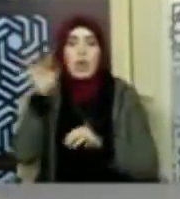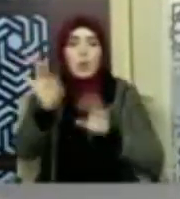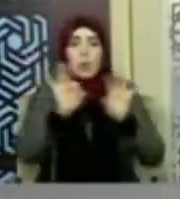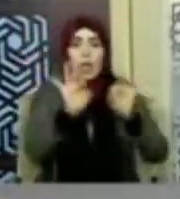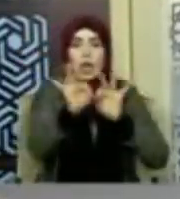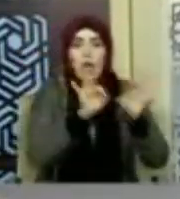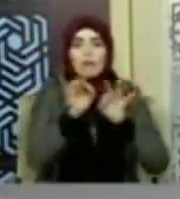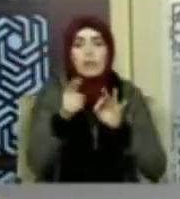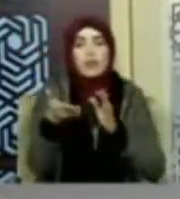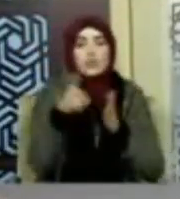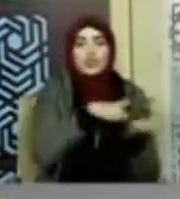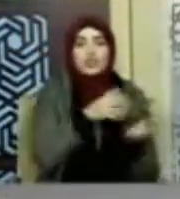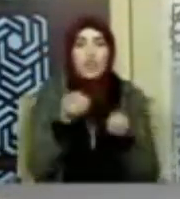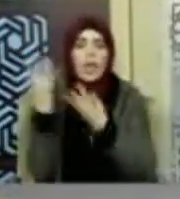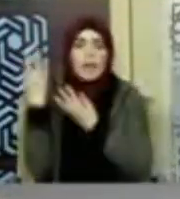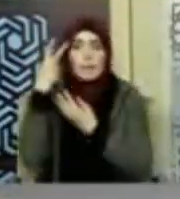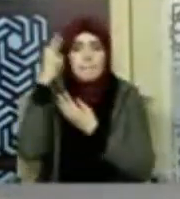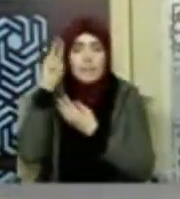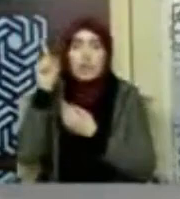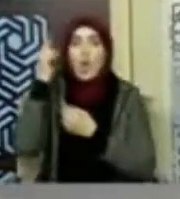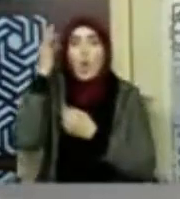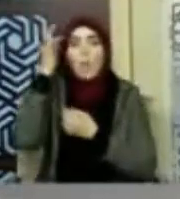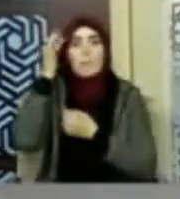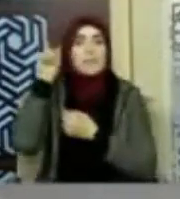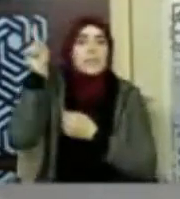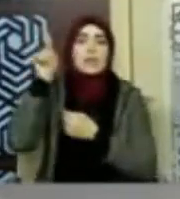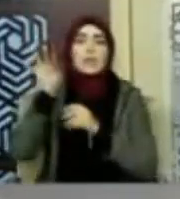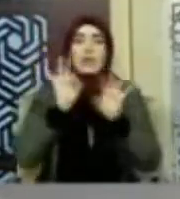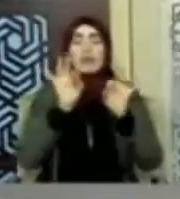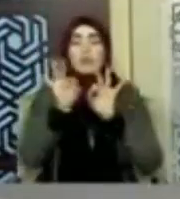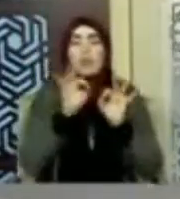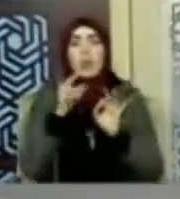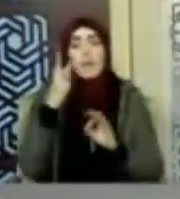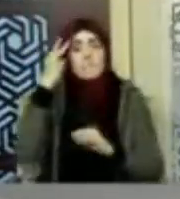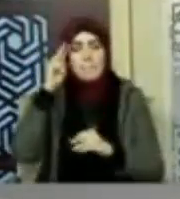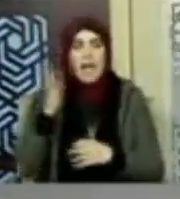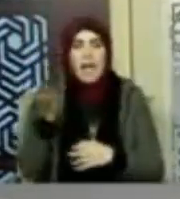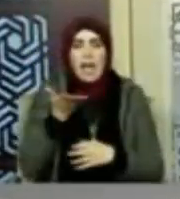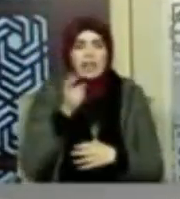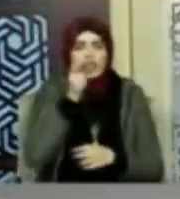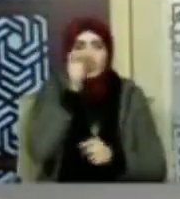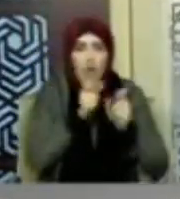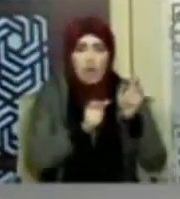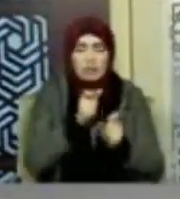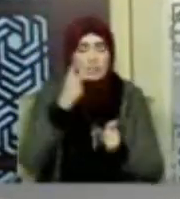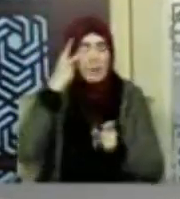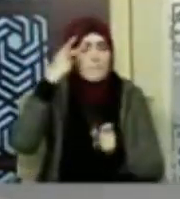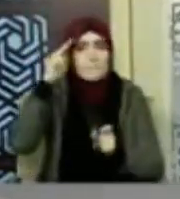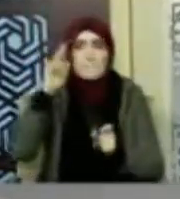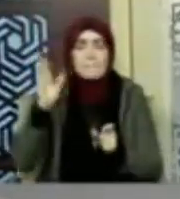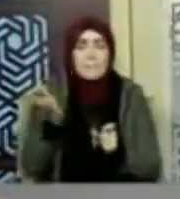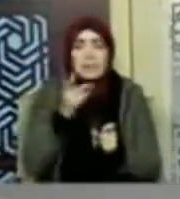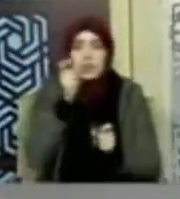الذي يصطفي، وما من أحد يدخل الجنة